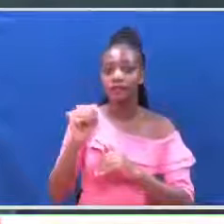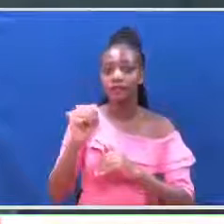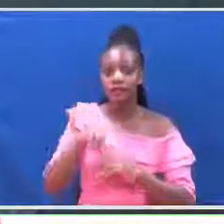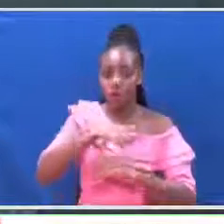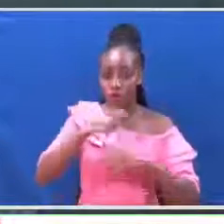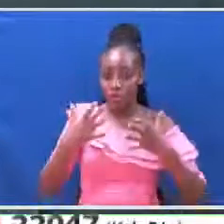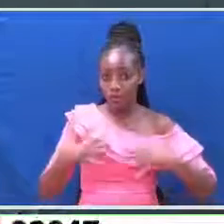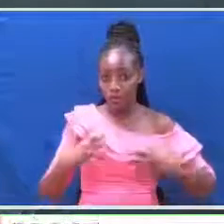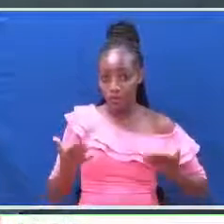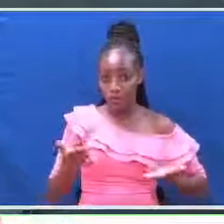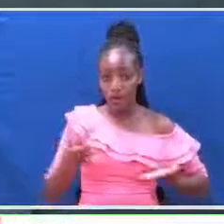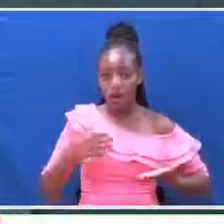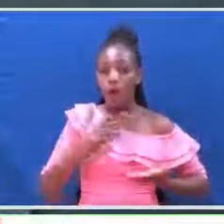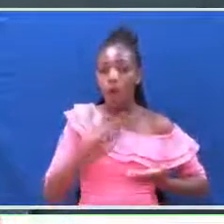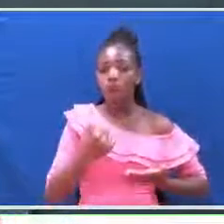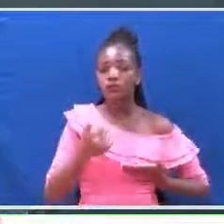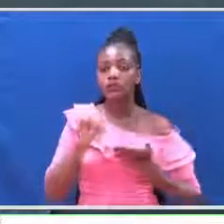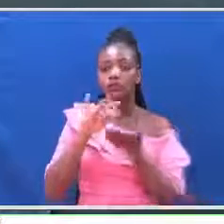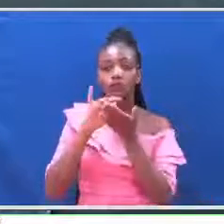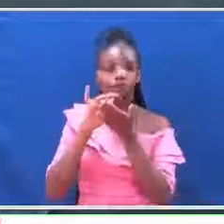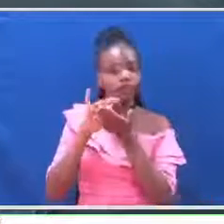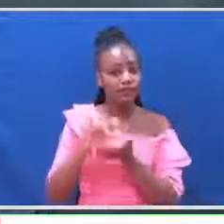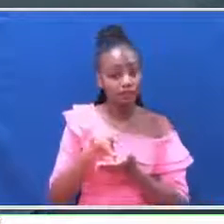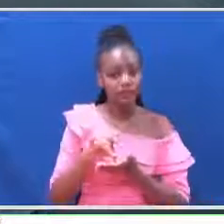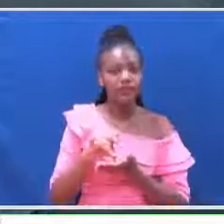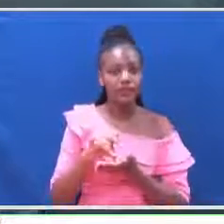waki wa hukuunuhimiz